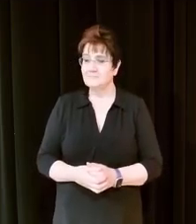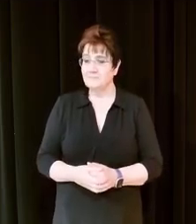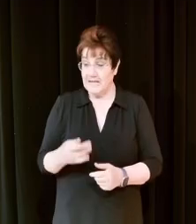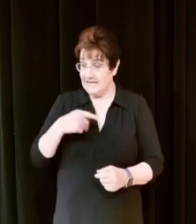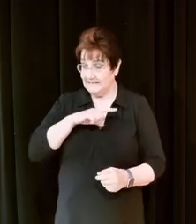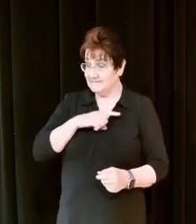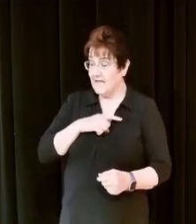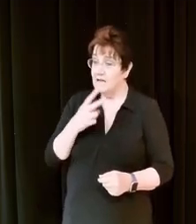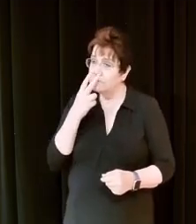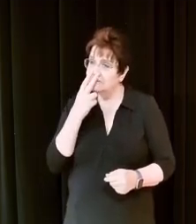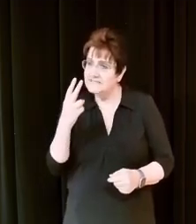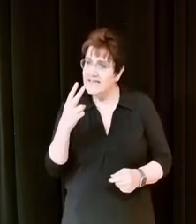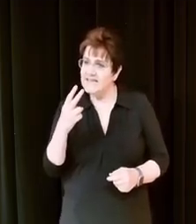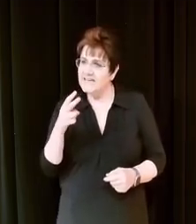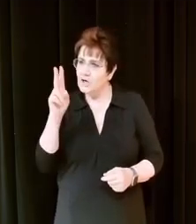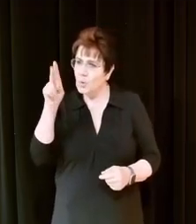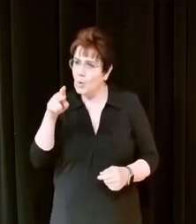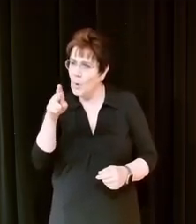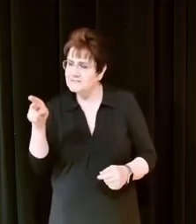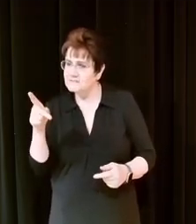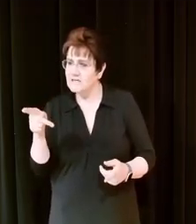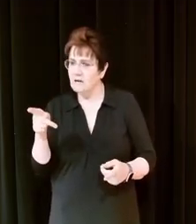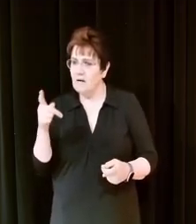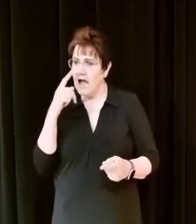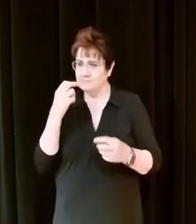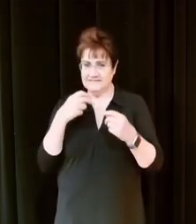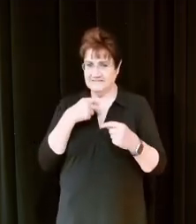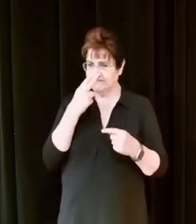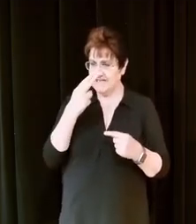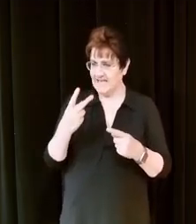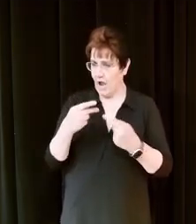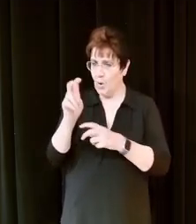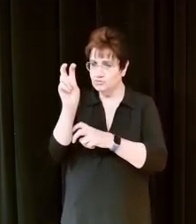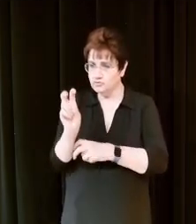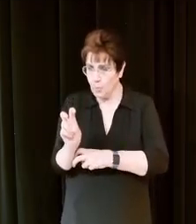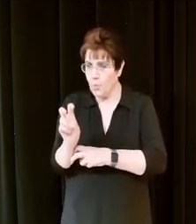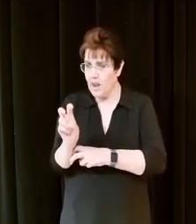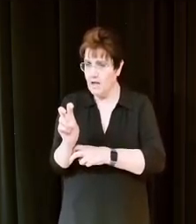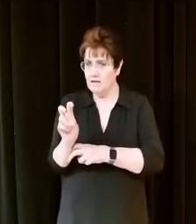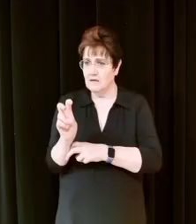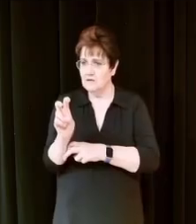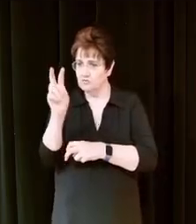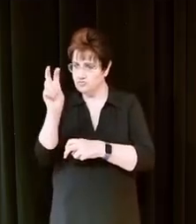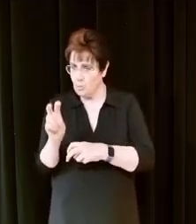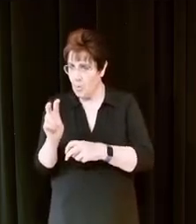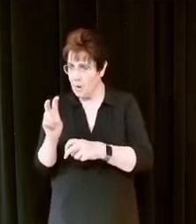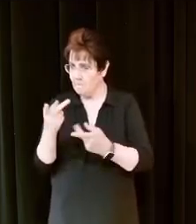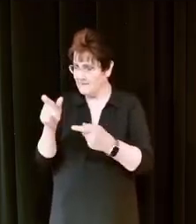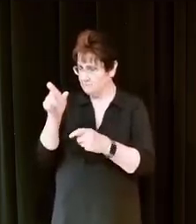Ich selber sehe schon ein Kreuz, aber ich sehe da drin einen Stuhl, wo jemand drauf sitzt. Ah. Also der Stuhl